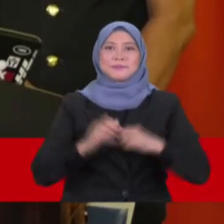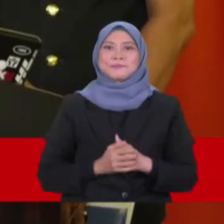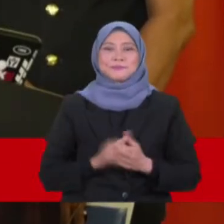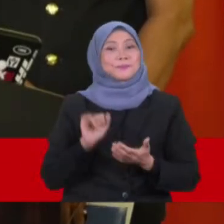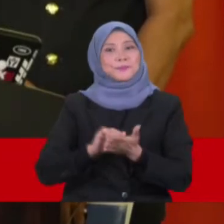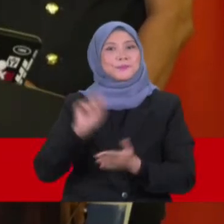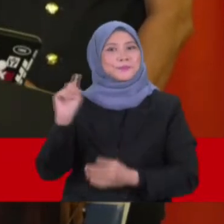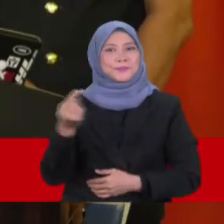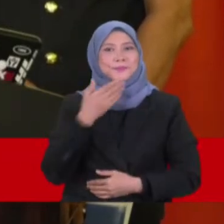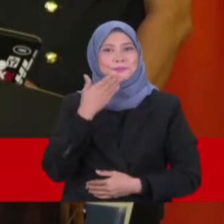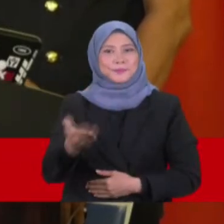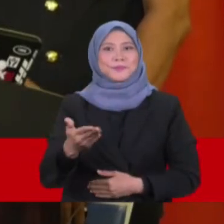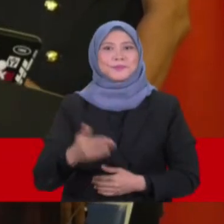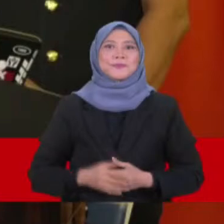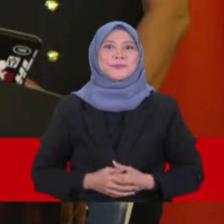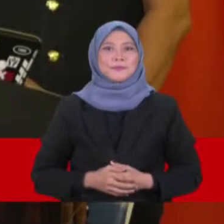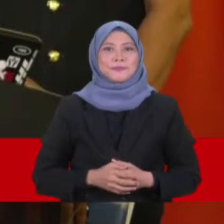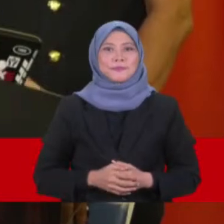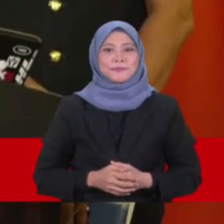terima kasih.